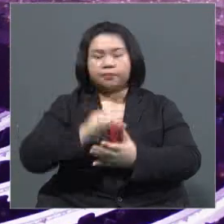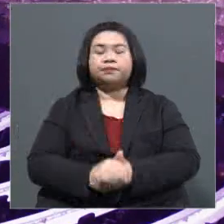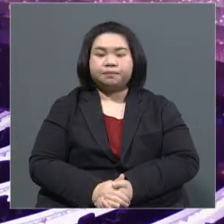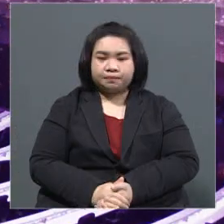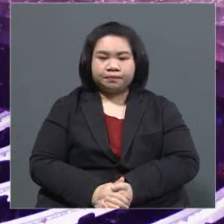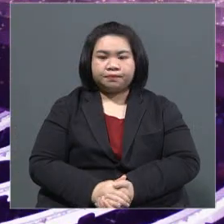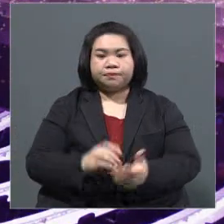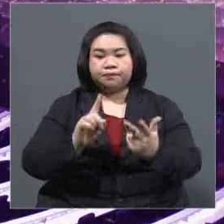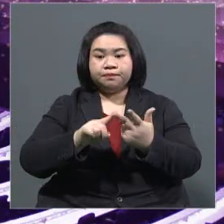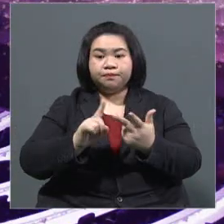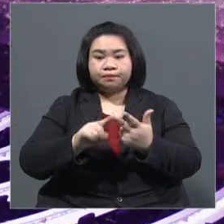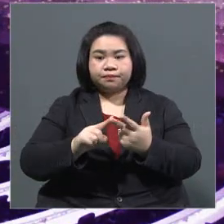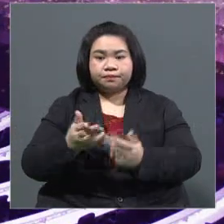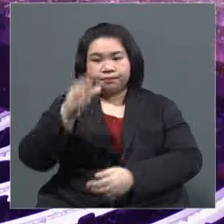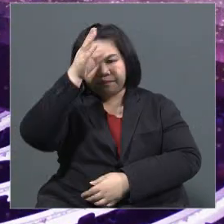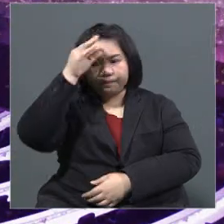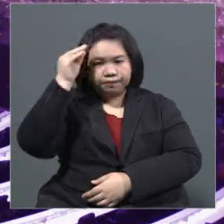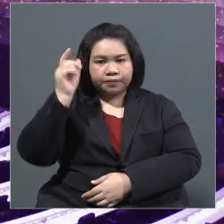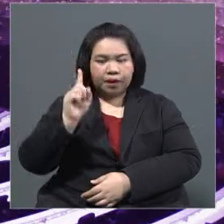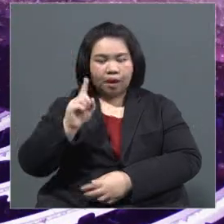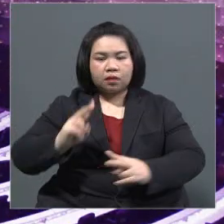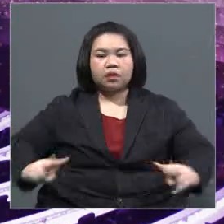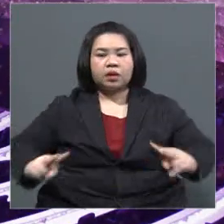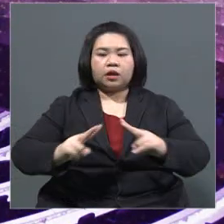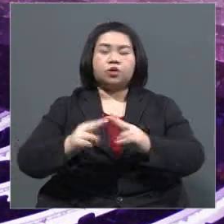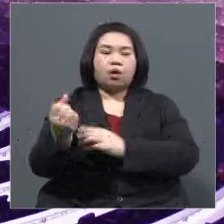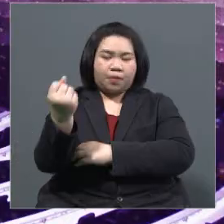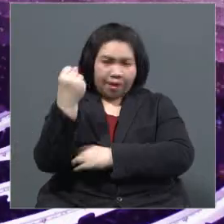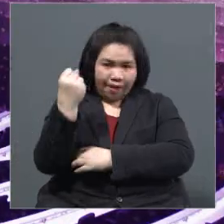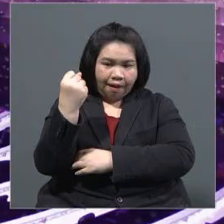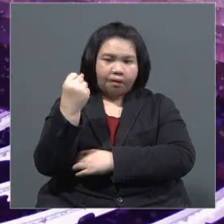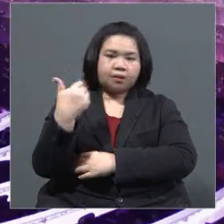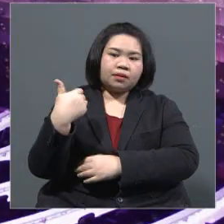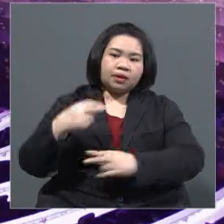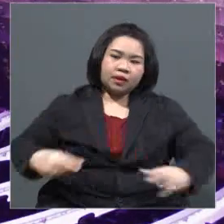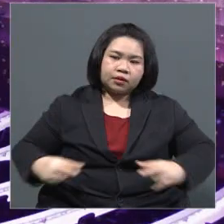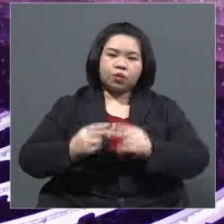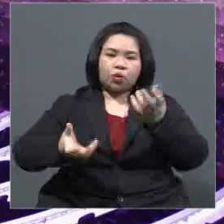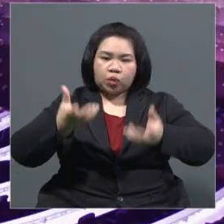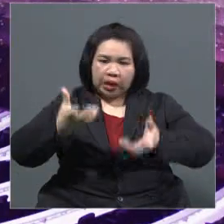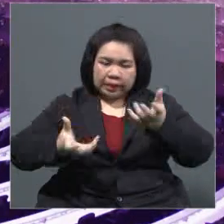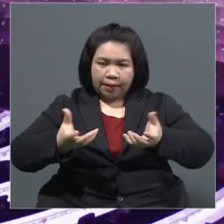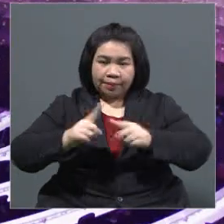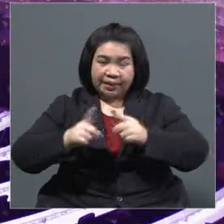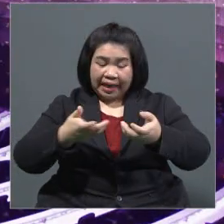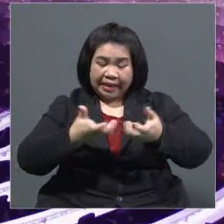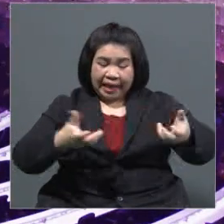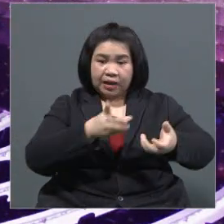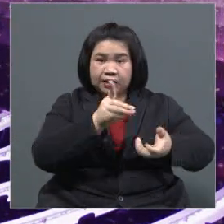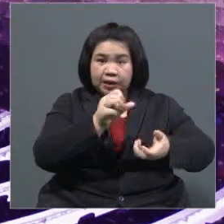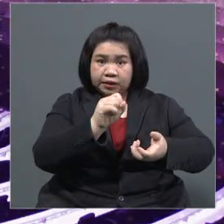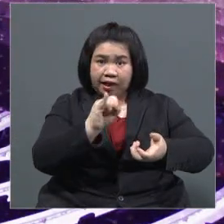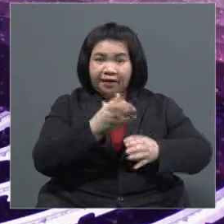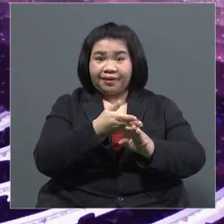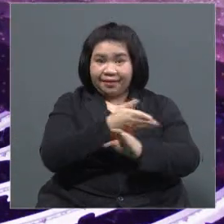ส่วนนายพีรพันธ์สารีรัฐวิภาคจะกำกับดูแลกระทรวงพลังงานกระทรวงยุติธรรมนะคะอันนี้ก็จะยกเว้นในส่วนของกรมสอบสวน